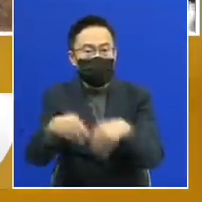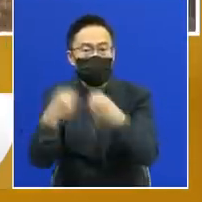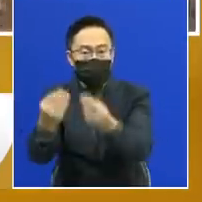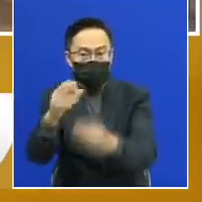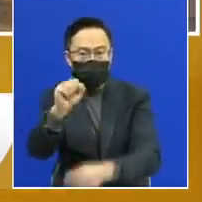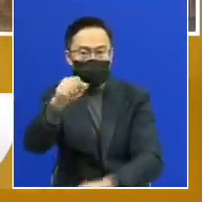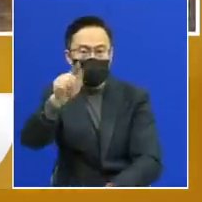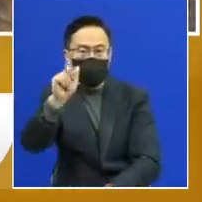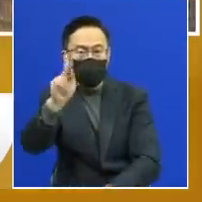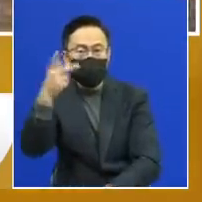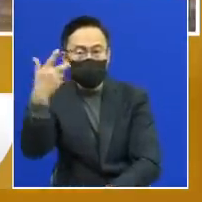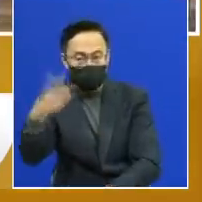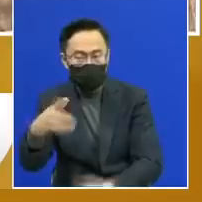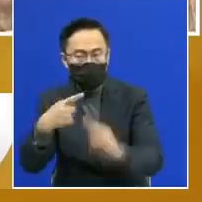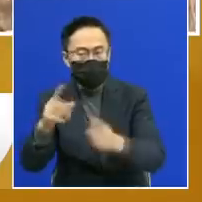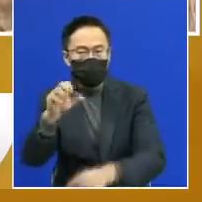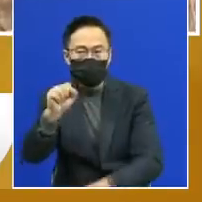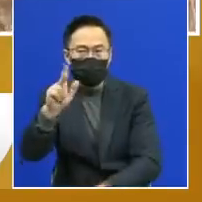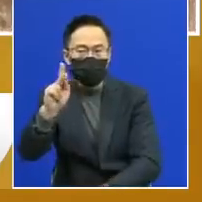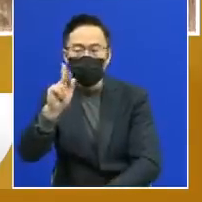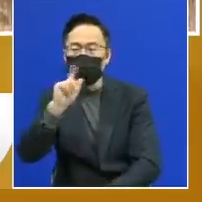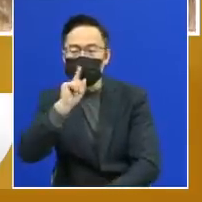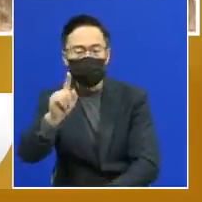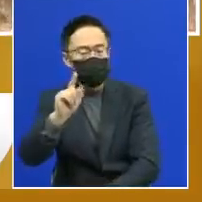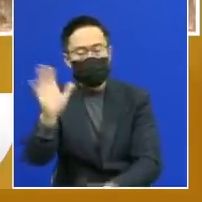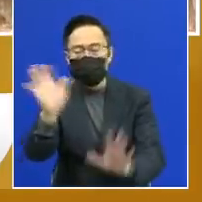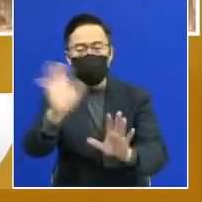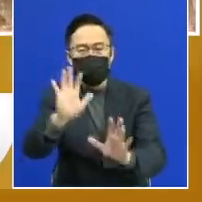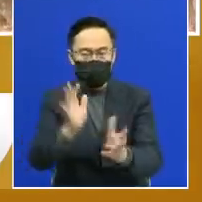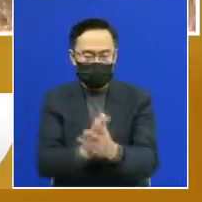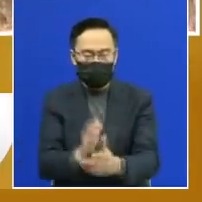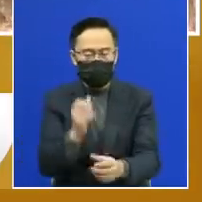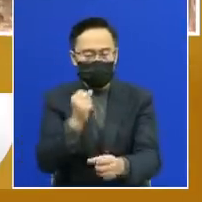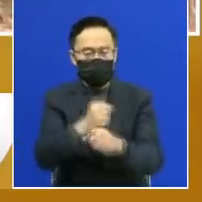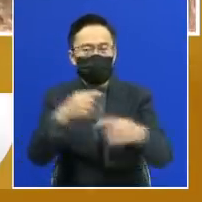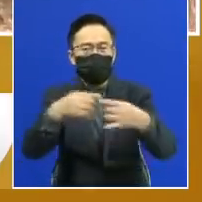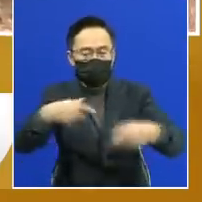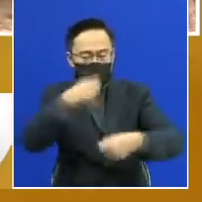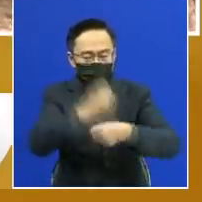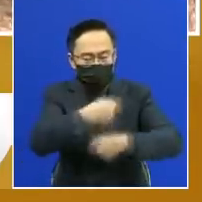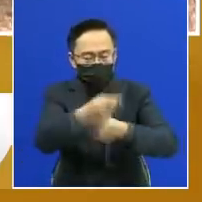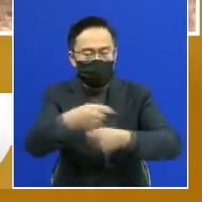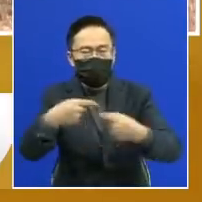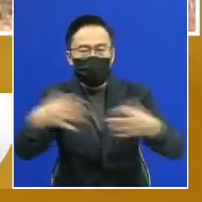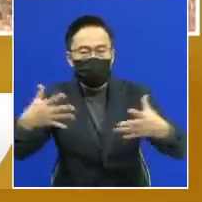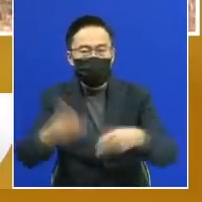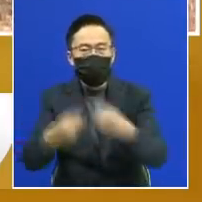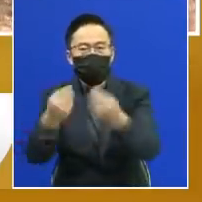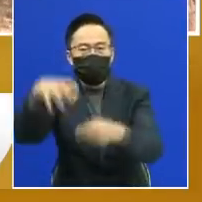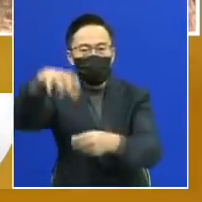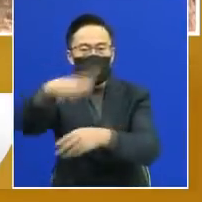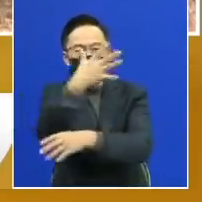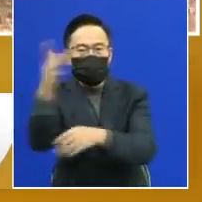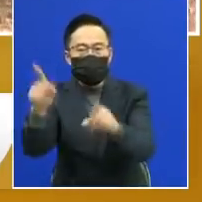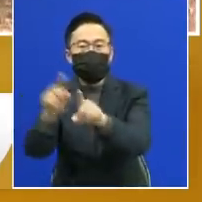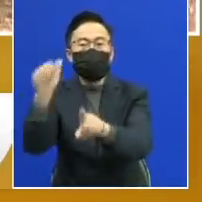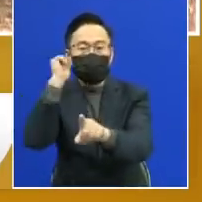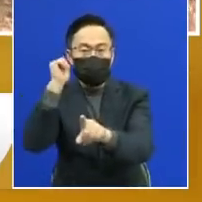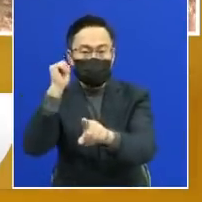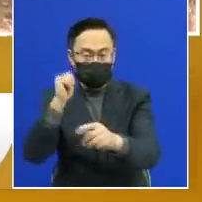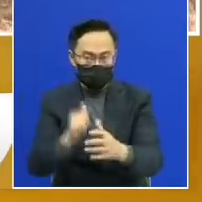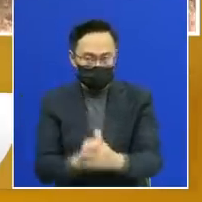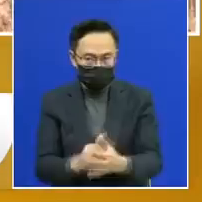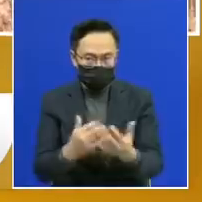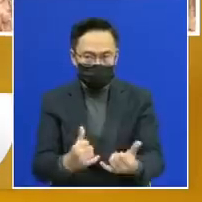ามารถนำไปพัฒนาเป็นที่ดินเพื่อการเกษตรได้ก็จึงคืนพื้นที่มาให้กับทางกรมป่าไม้นะครับแล้วก็เป็นพื้นที่ของป่าสง